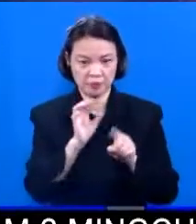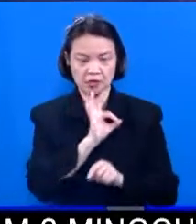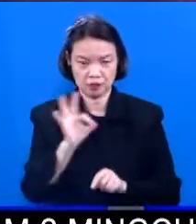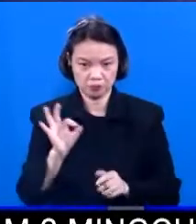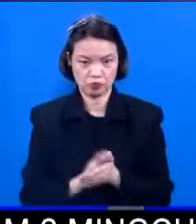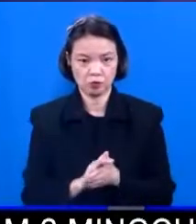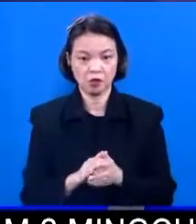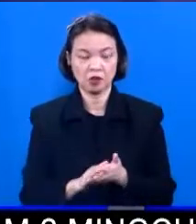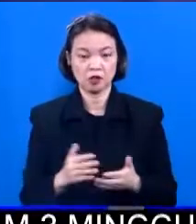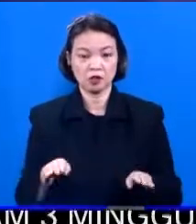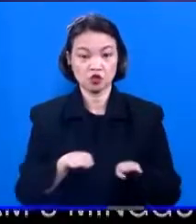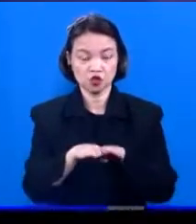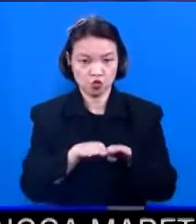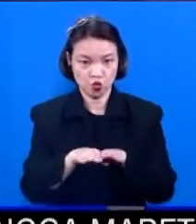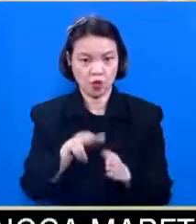ketentuan dari pemerintah.